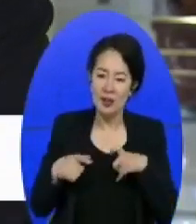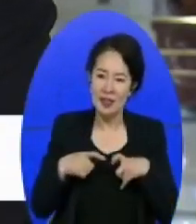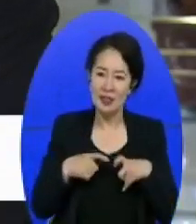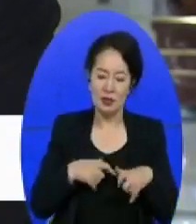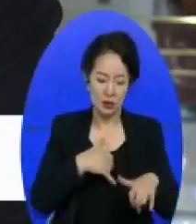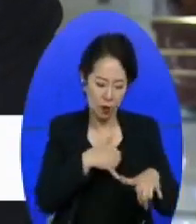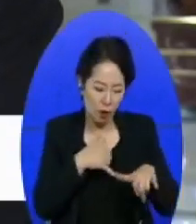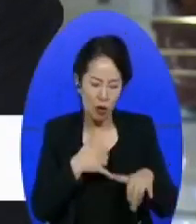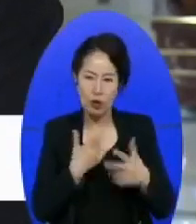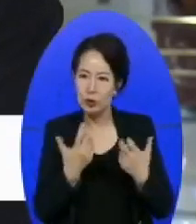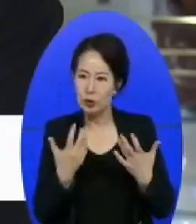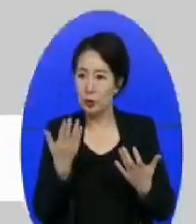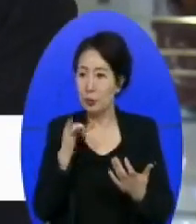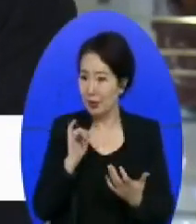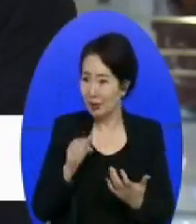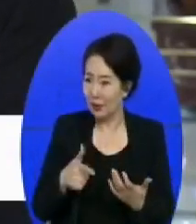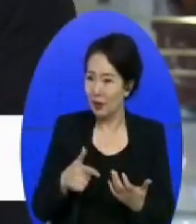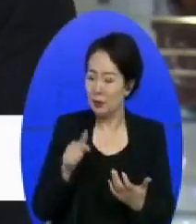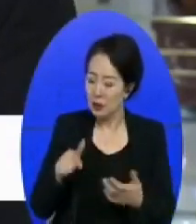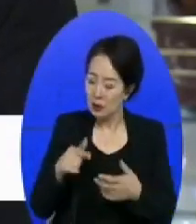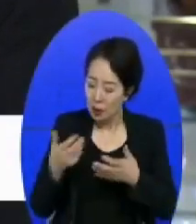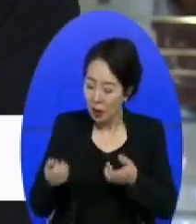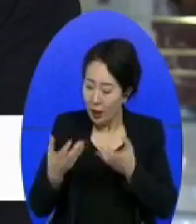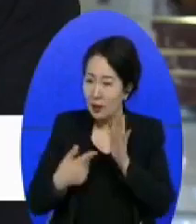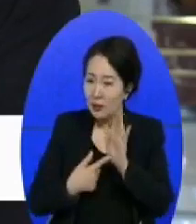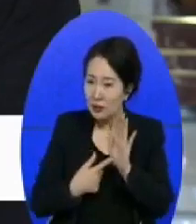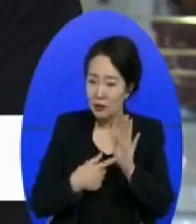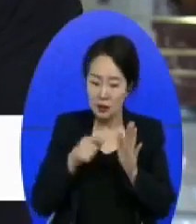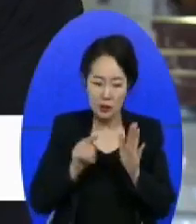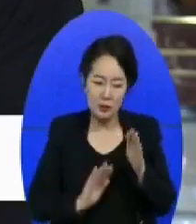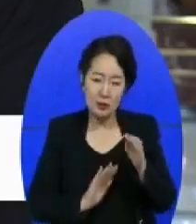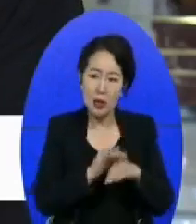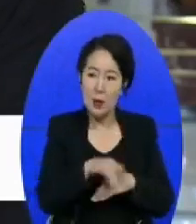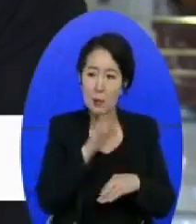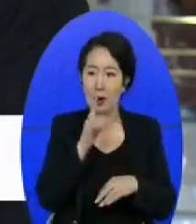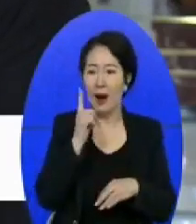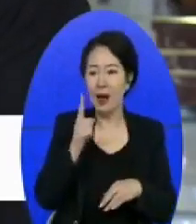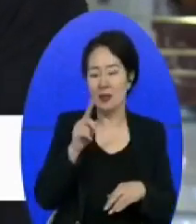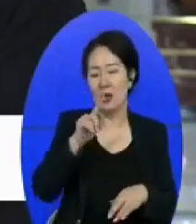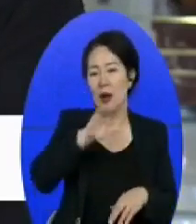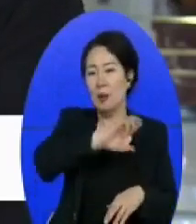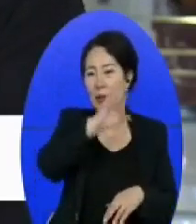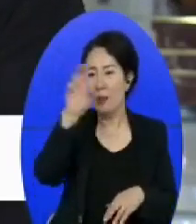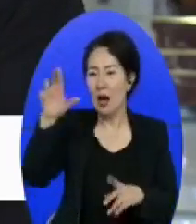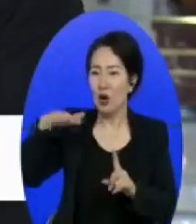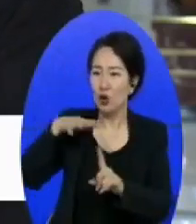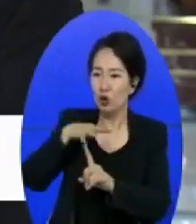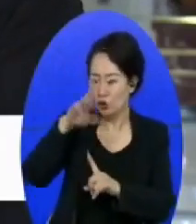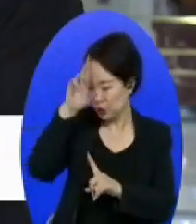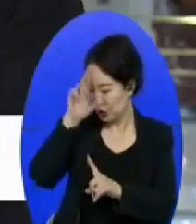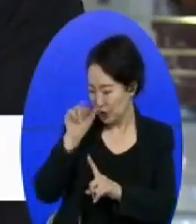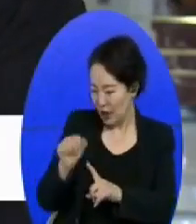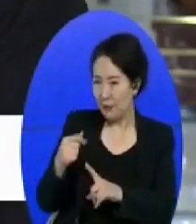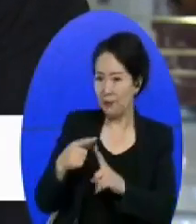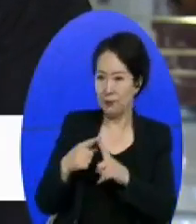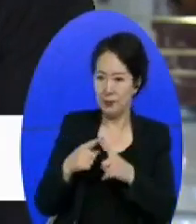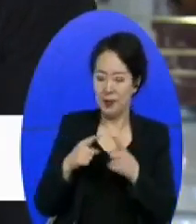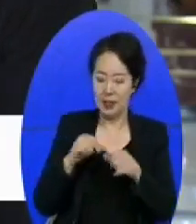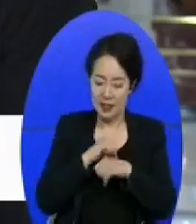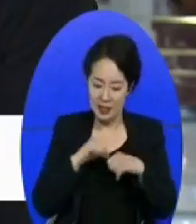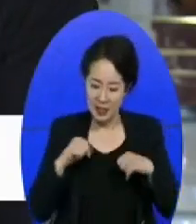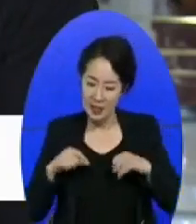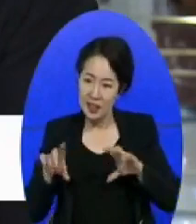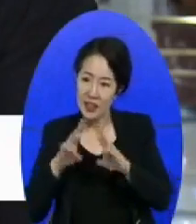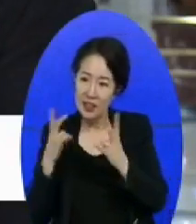хохирлын үнэлгээ хийгдээ тохирол тогтоогдсон байдаг. Тэгээ энэ болгоныг даван туулахад зөвхөн одоо байгаль орчны яам, иргэний зөвлөл 2,